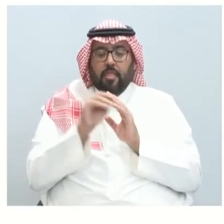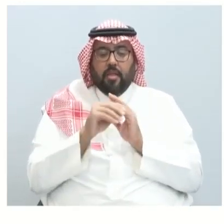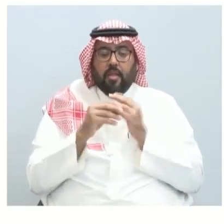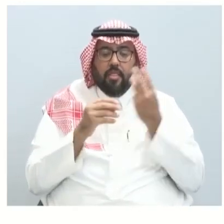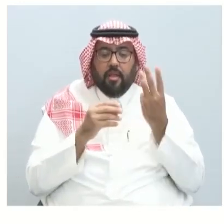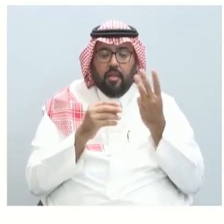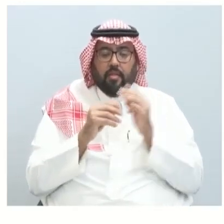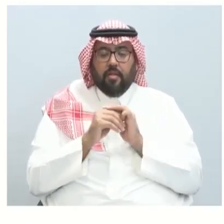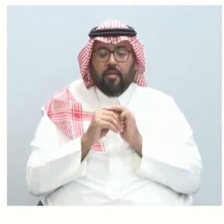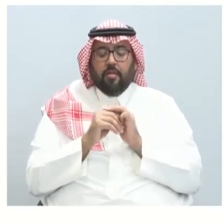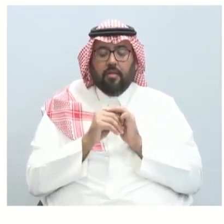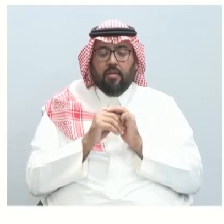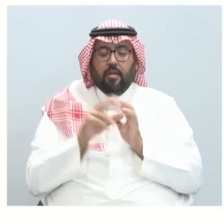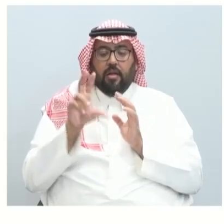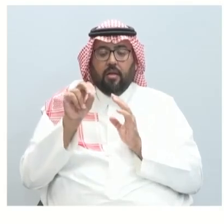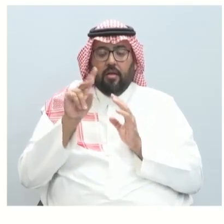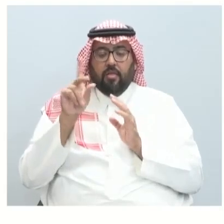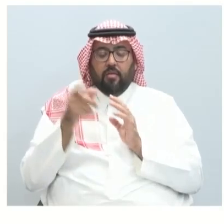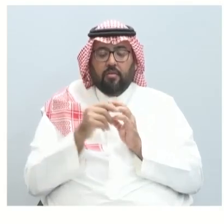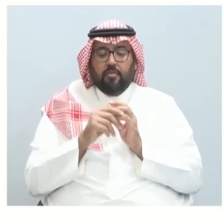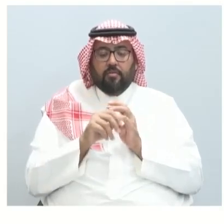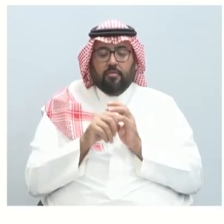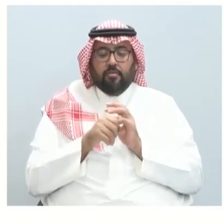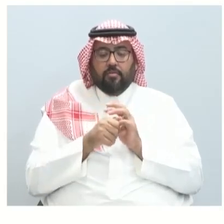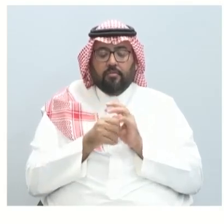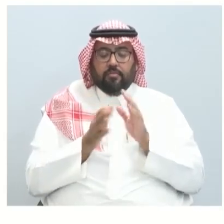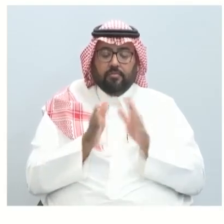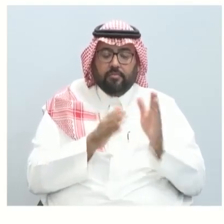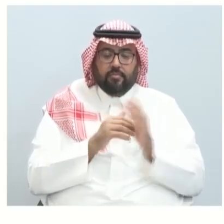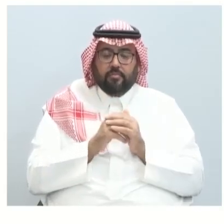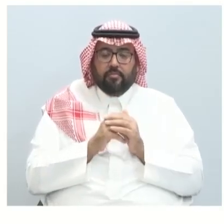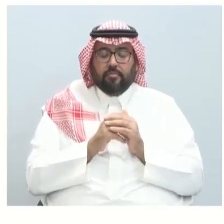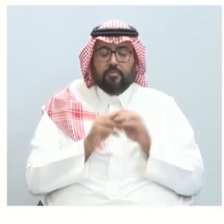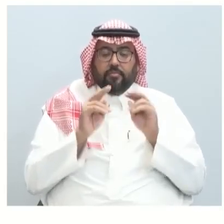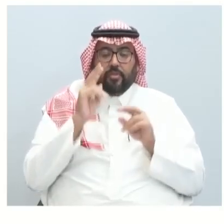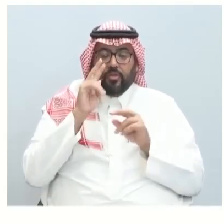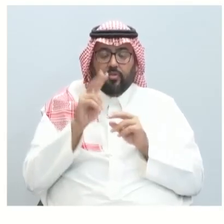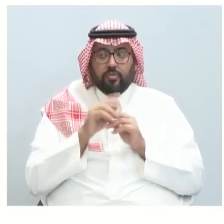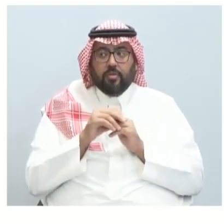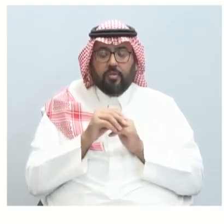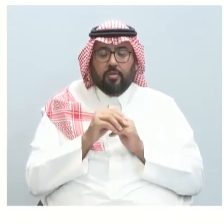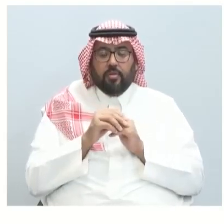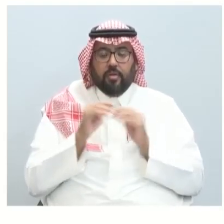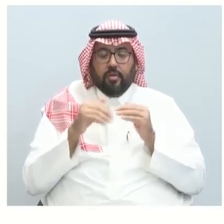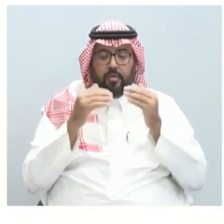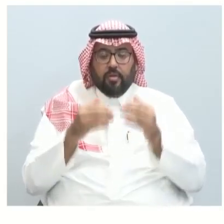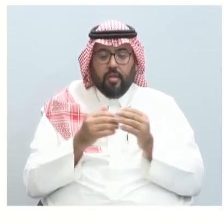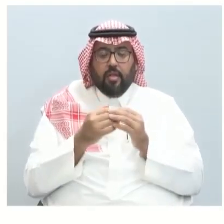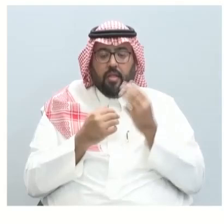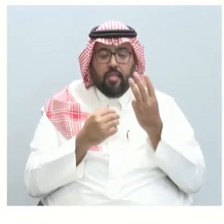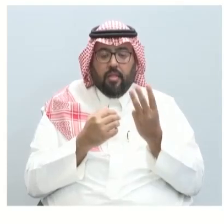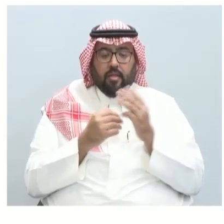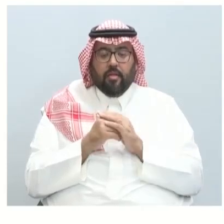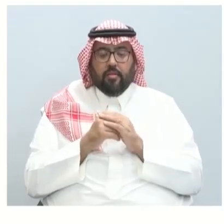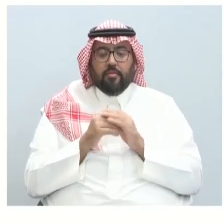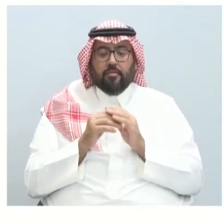اذا هو القطر صح ولا لا مبدعين بارك الله فيكم ونستطيع ان نراها في الحاله الثانيه وفي الحاله الثالثه